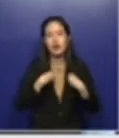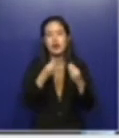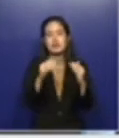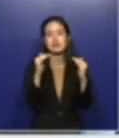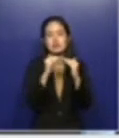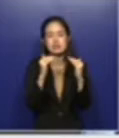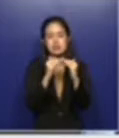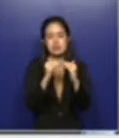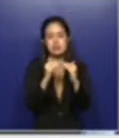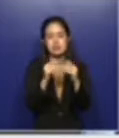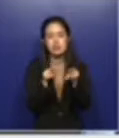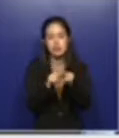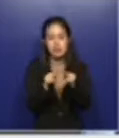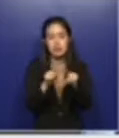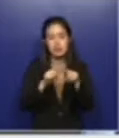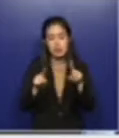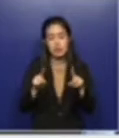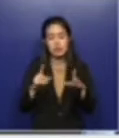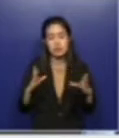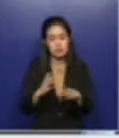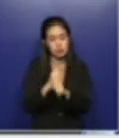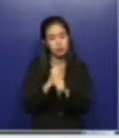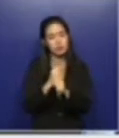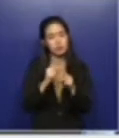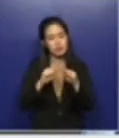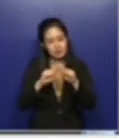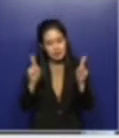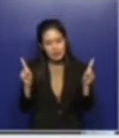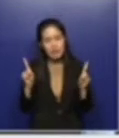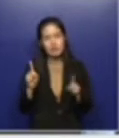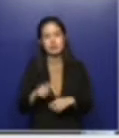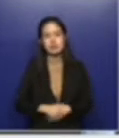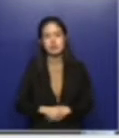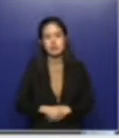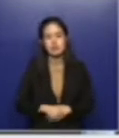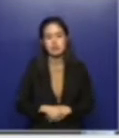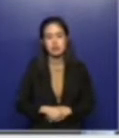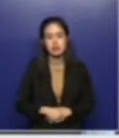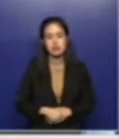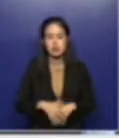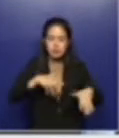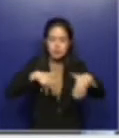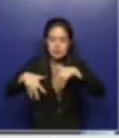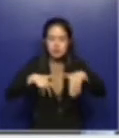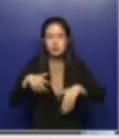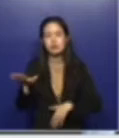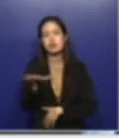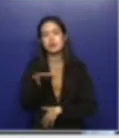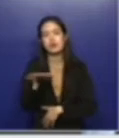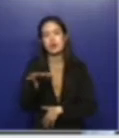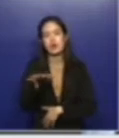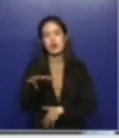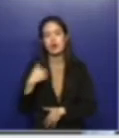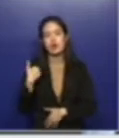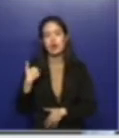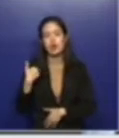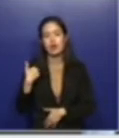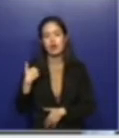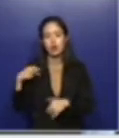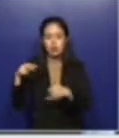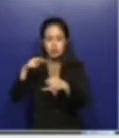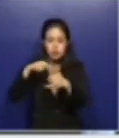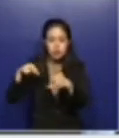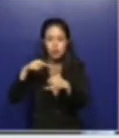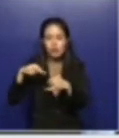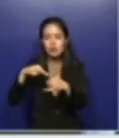าแต่ว่าผลลัพธ์นี่มันแตกต่างจากคนธรรมดาครับคนธรรมดาเข้ามาปุ๊บตรวจปุ๊บรอหรือส่งเข้าที่ศ